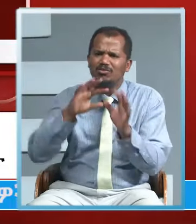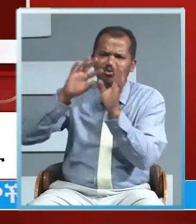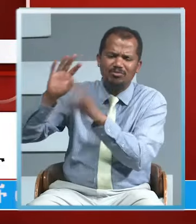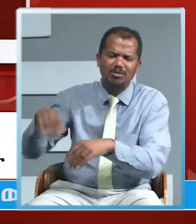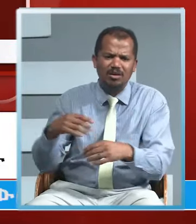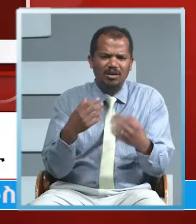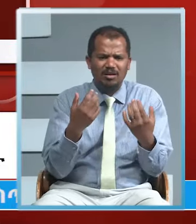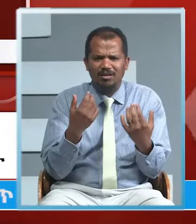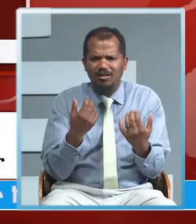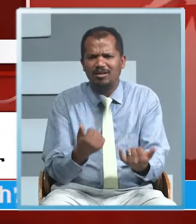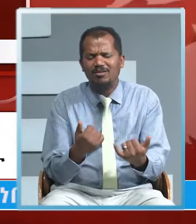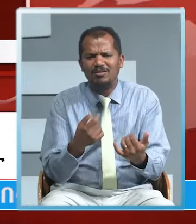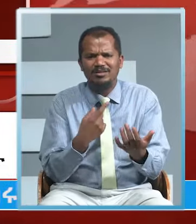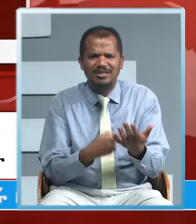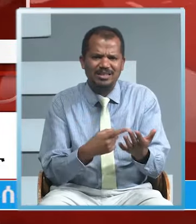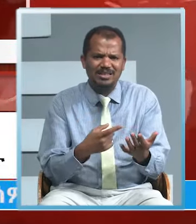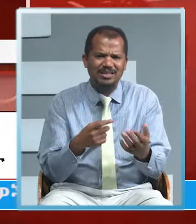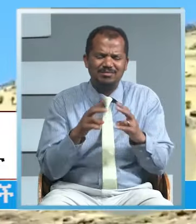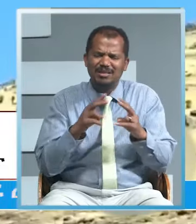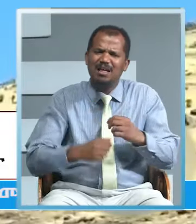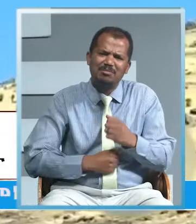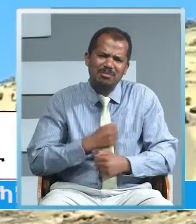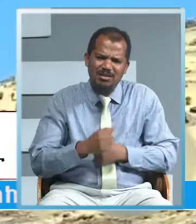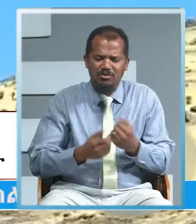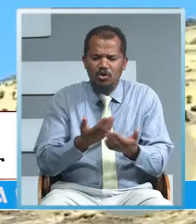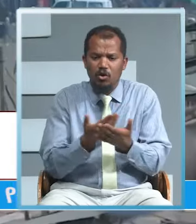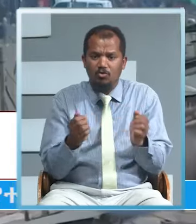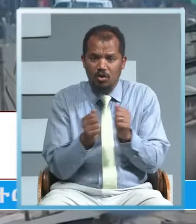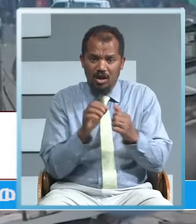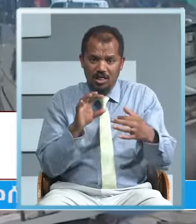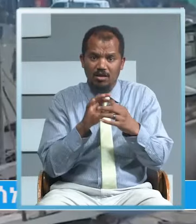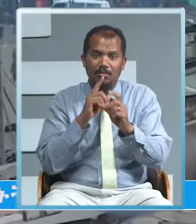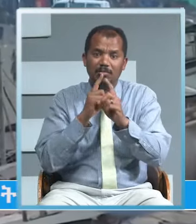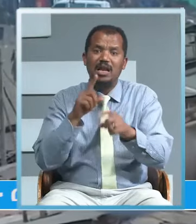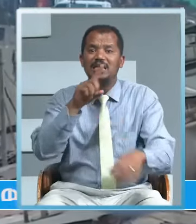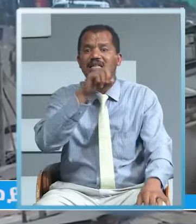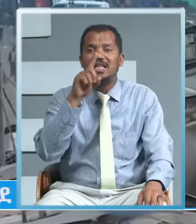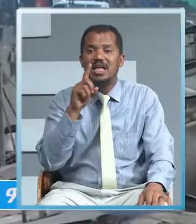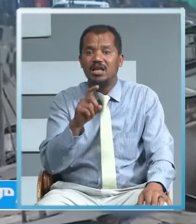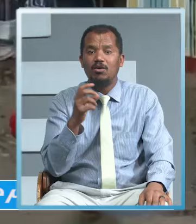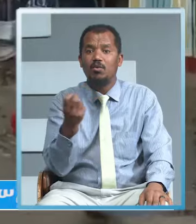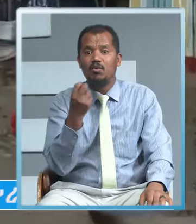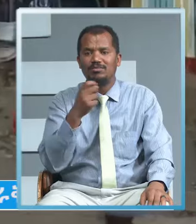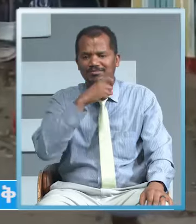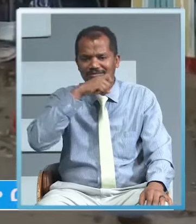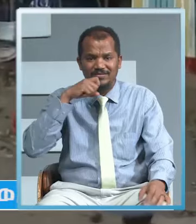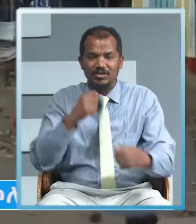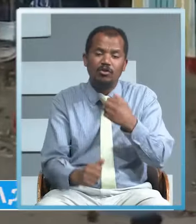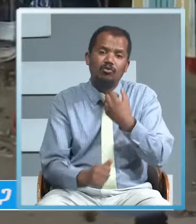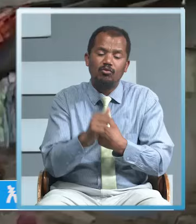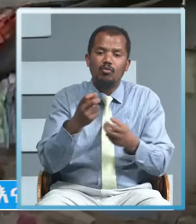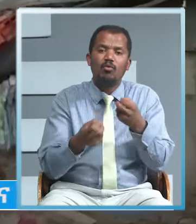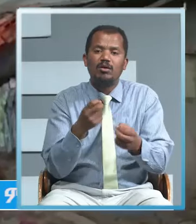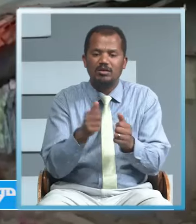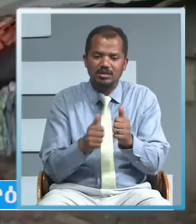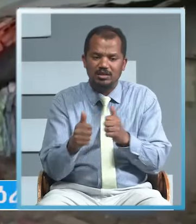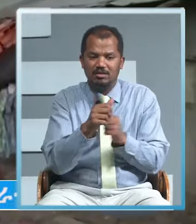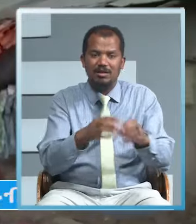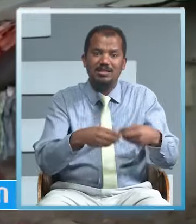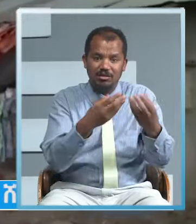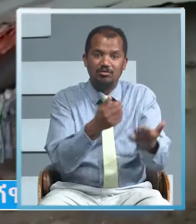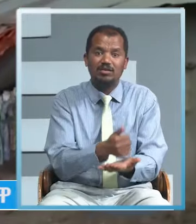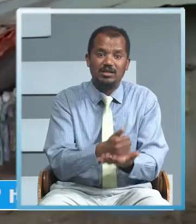የጤና መድን ደግሞ በዚህ በጤና መድን ጉዳይ ደግሞ በጣም ነው የሚያሰቃዩ። ከጉዳዩ ጋር ተያይዞ ምላሽ የጠየቅነው ወረዳው በድርቅ ለተጎዱ ወገኖች ቅድሚያ